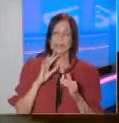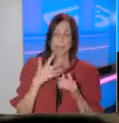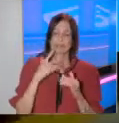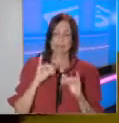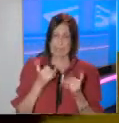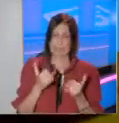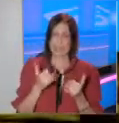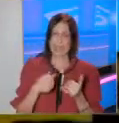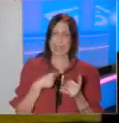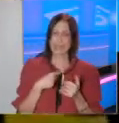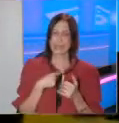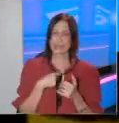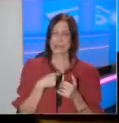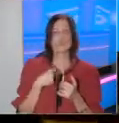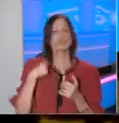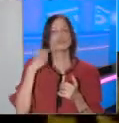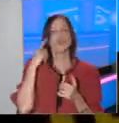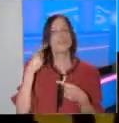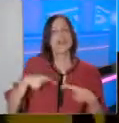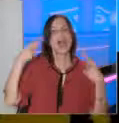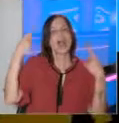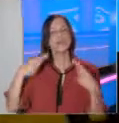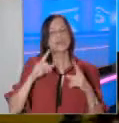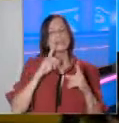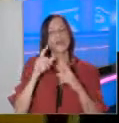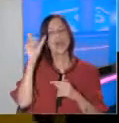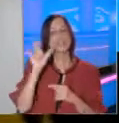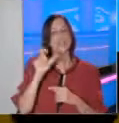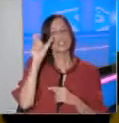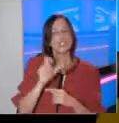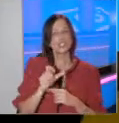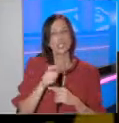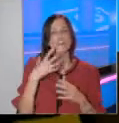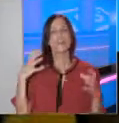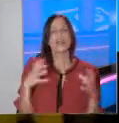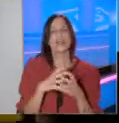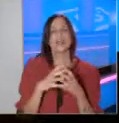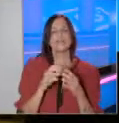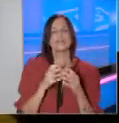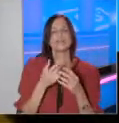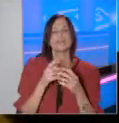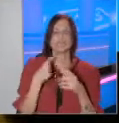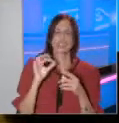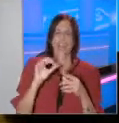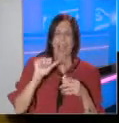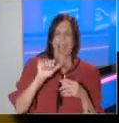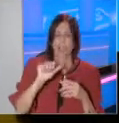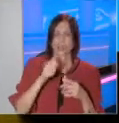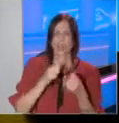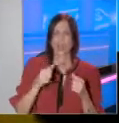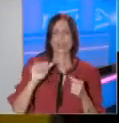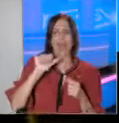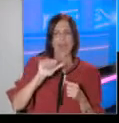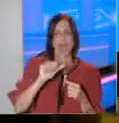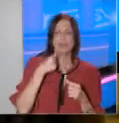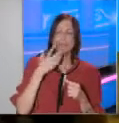מה שכן, אני שומע היום מתוך שיחות עם אנשים בתולדות אהרון, שלאור ההפגנה אתמול, היה שם רצון